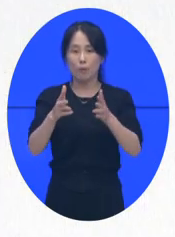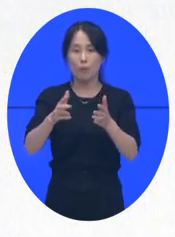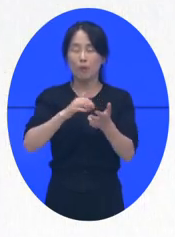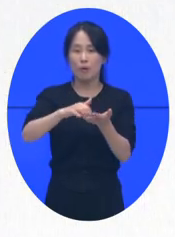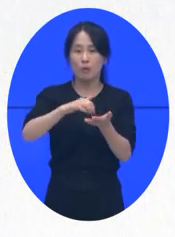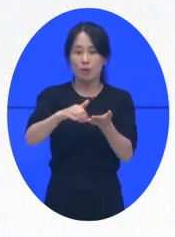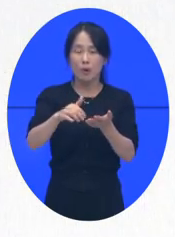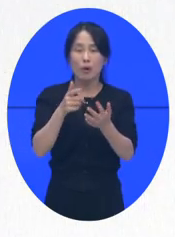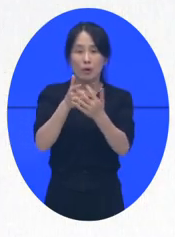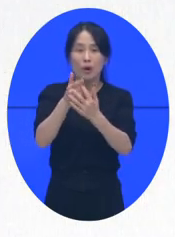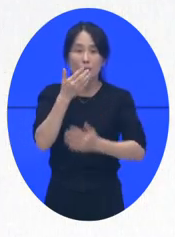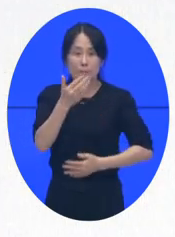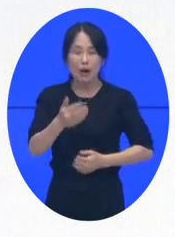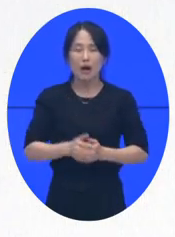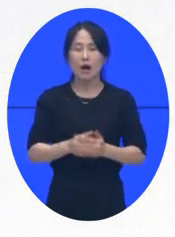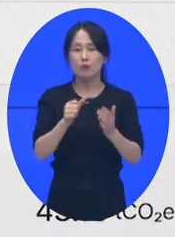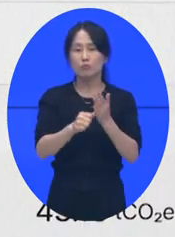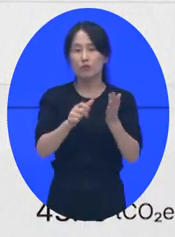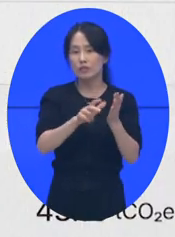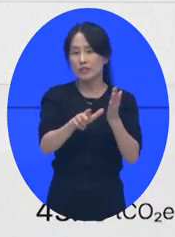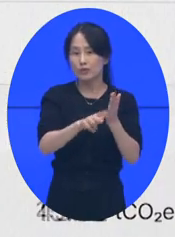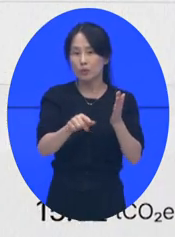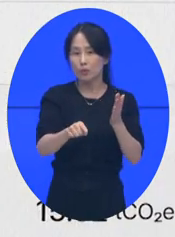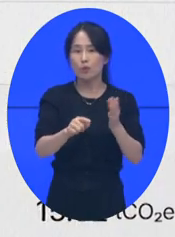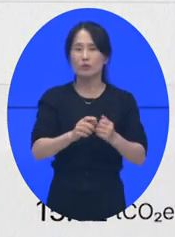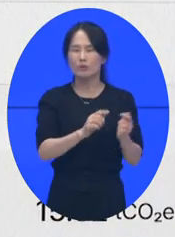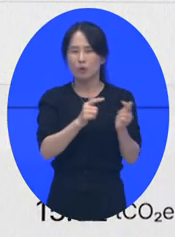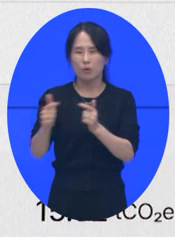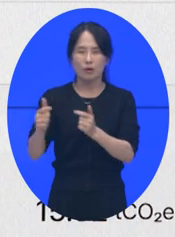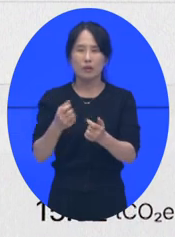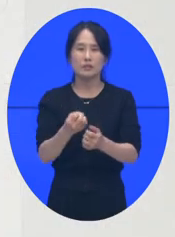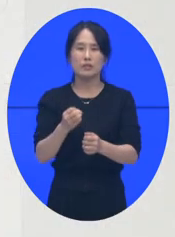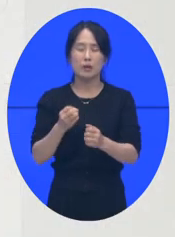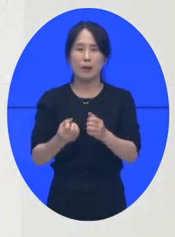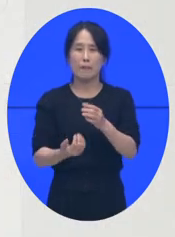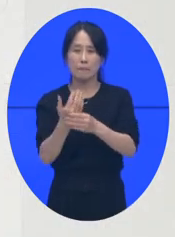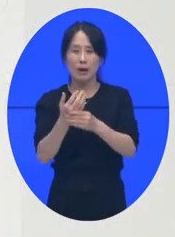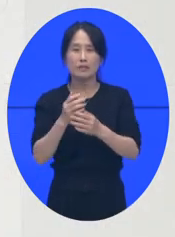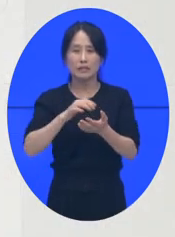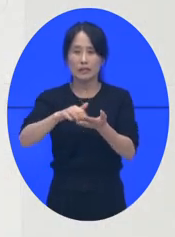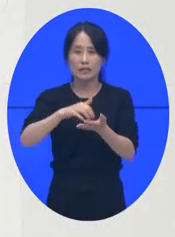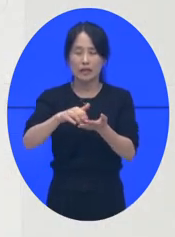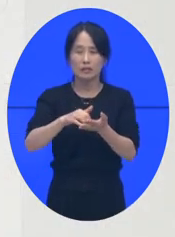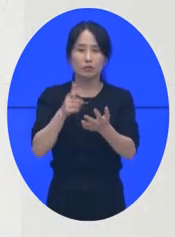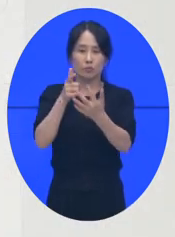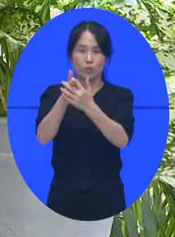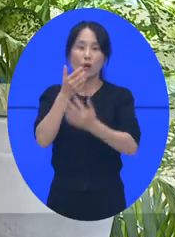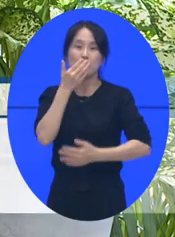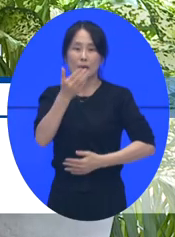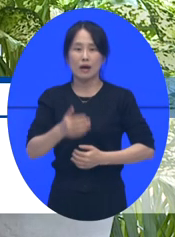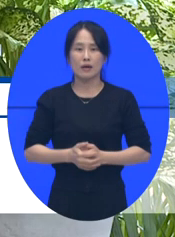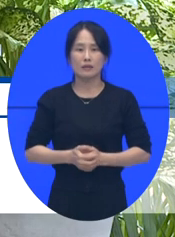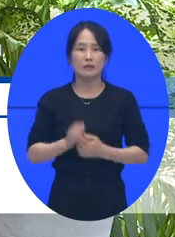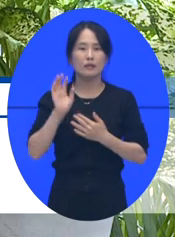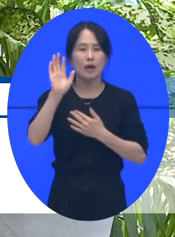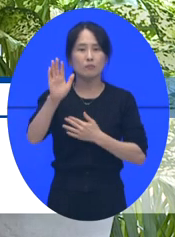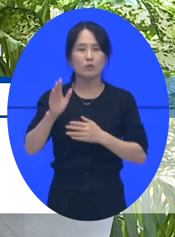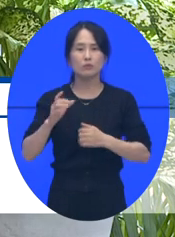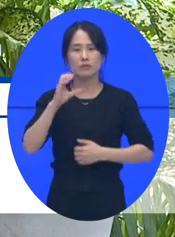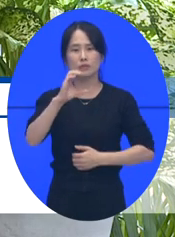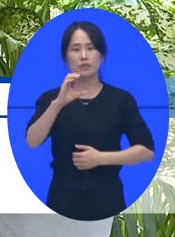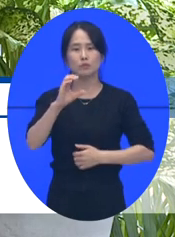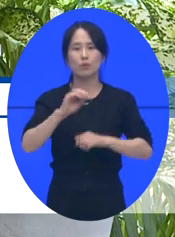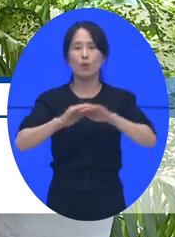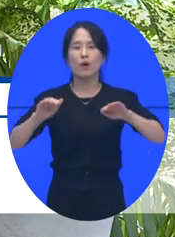발생량, 물건의 원재료 운송 보관 등 기타 발생량까지 모조리 계산할 수 있습니다. 앞으로는